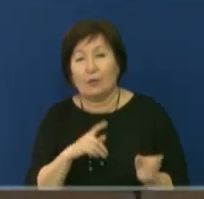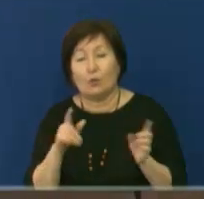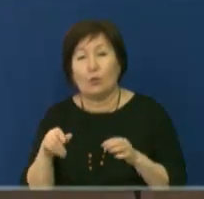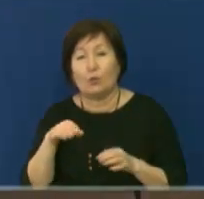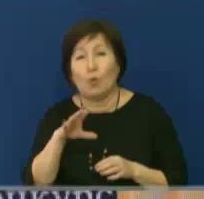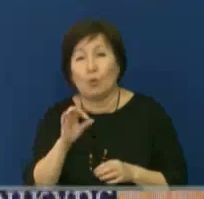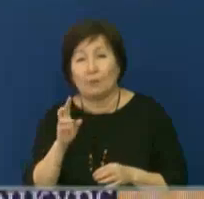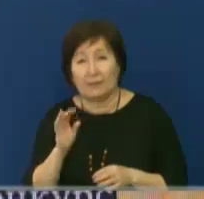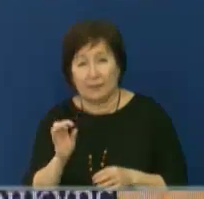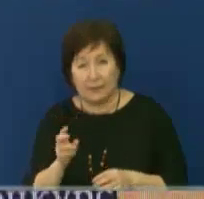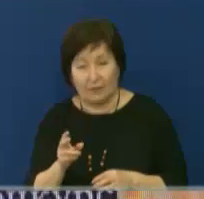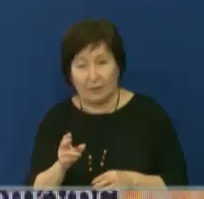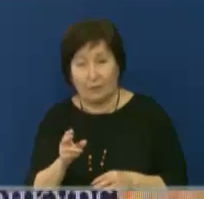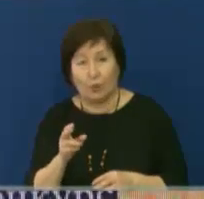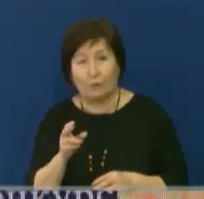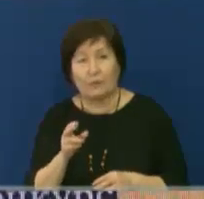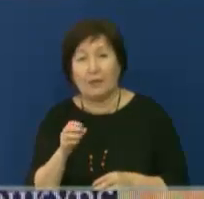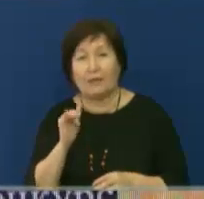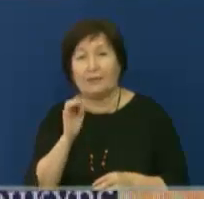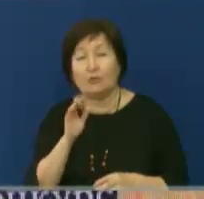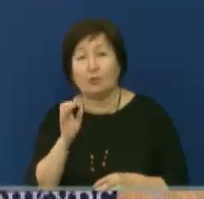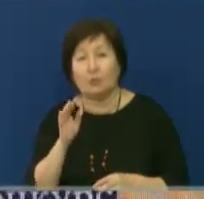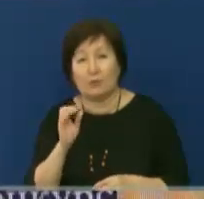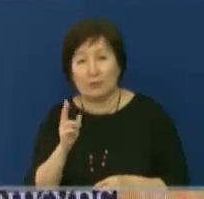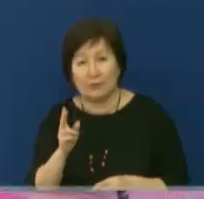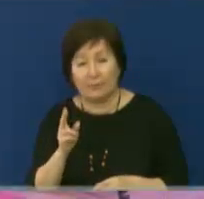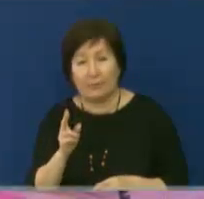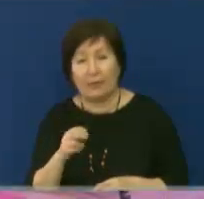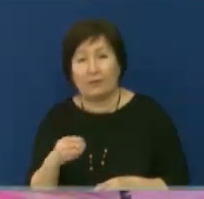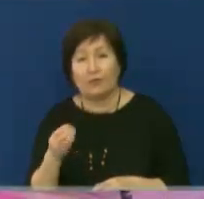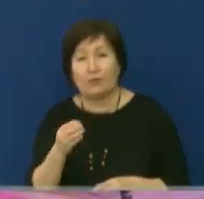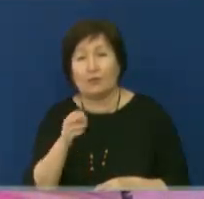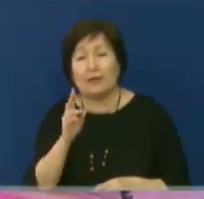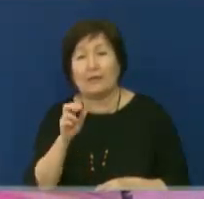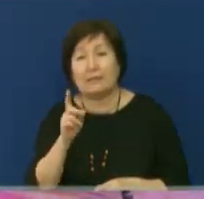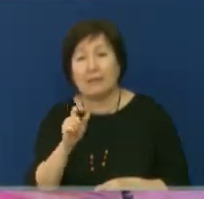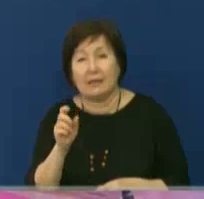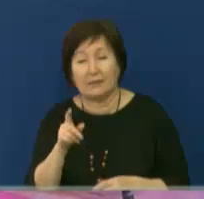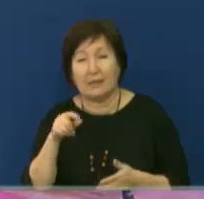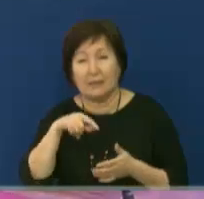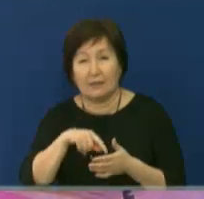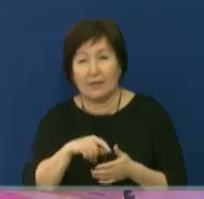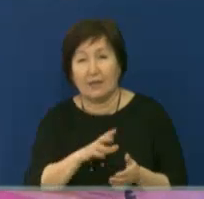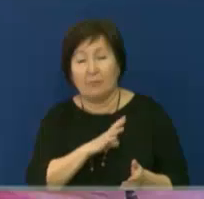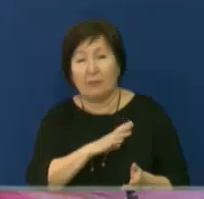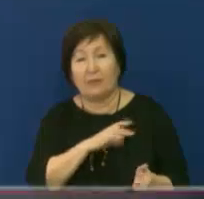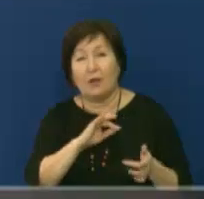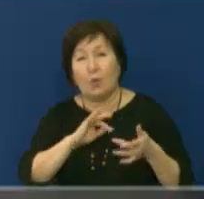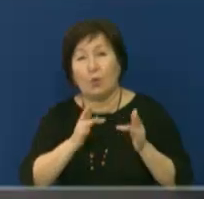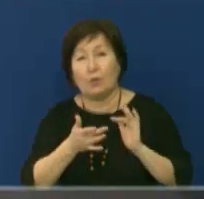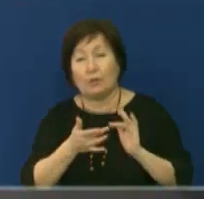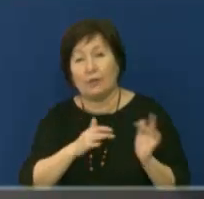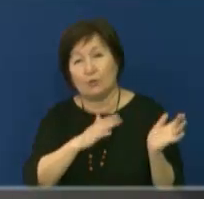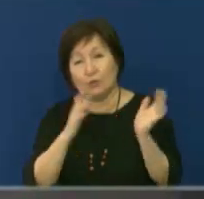қалаларының өнерпаздары дайындаған қойылымдарын жіберді. Бұл Қазақстандағы көпұлтты мәдениеттің сақталуы мен дамуына септігін